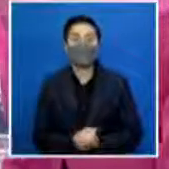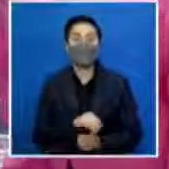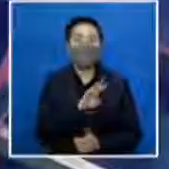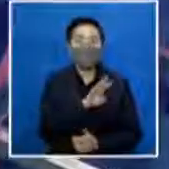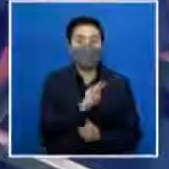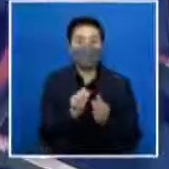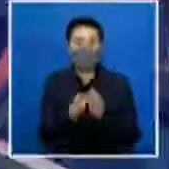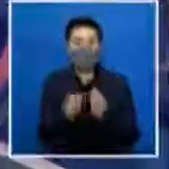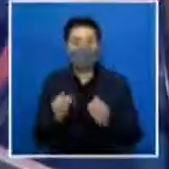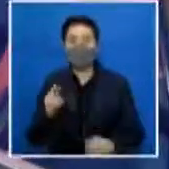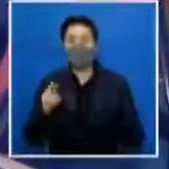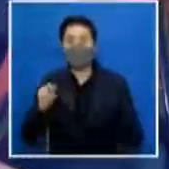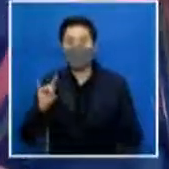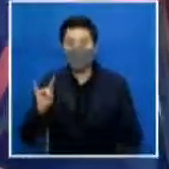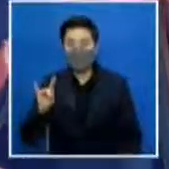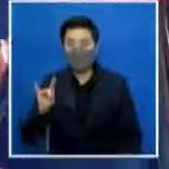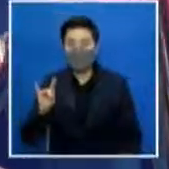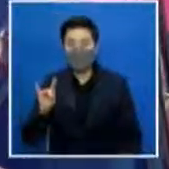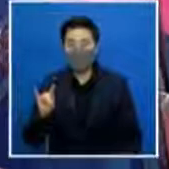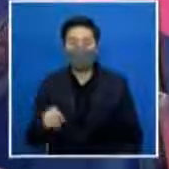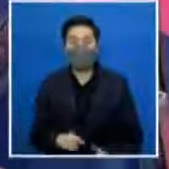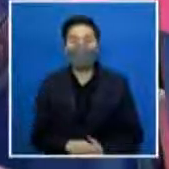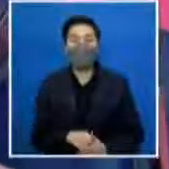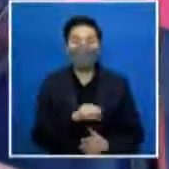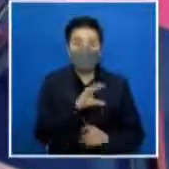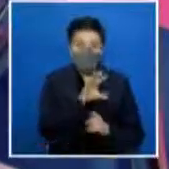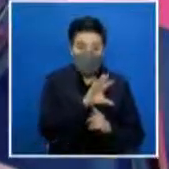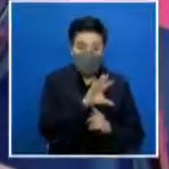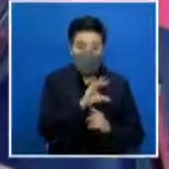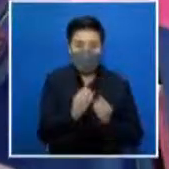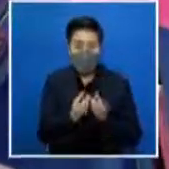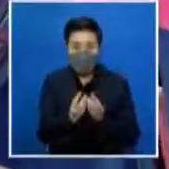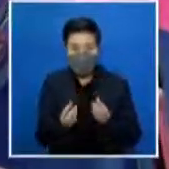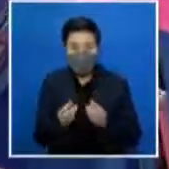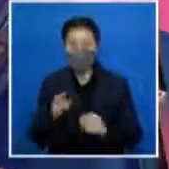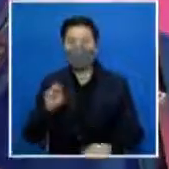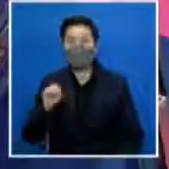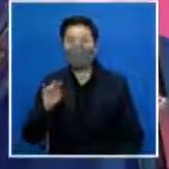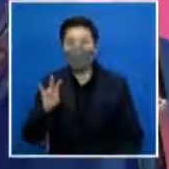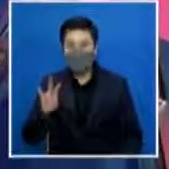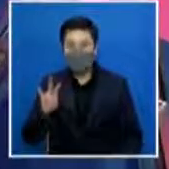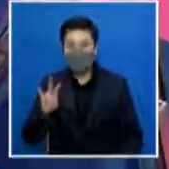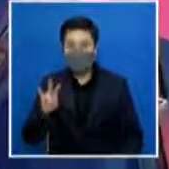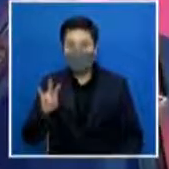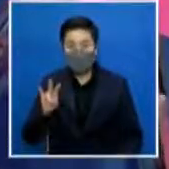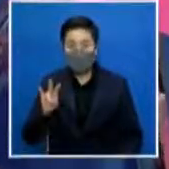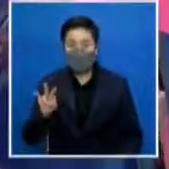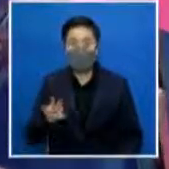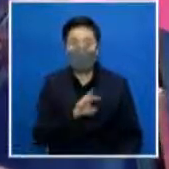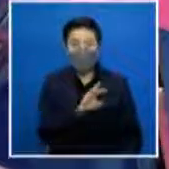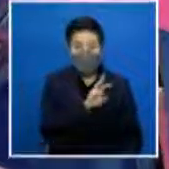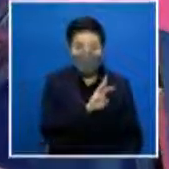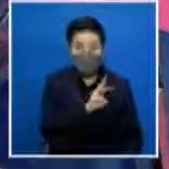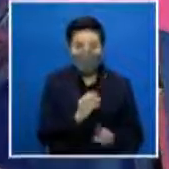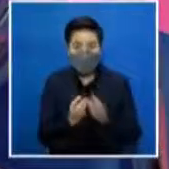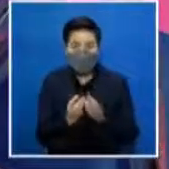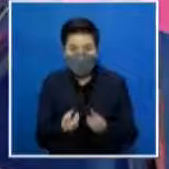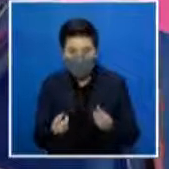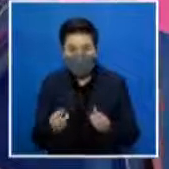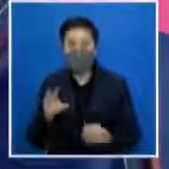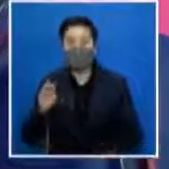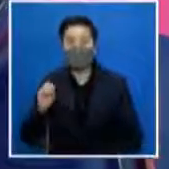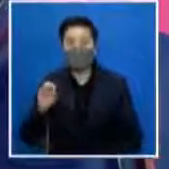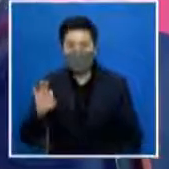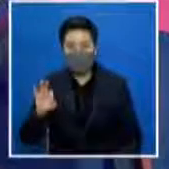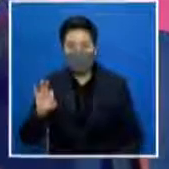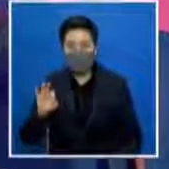4จำนวน38ลูกงวดที่5จำนวน47ลูกงวดที่6จำนวน